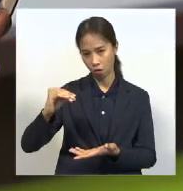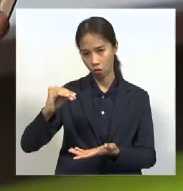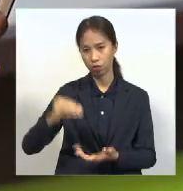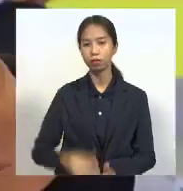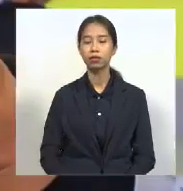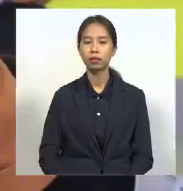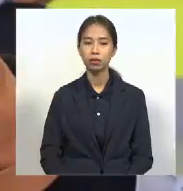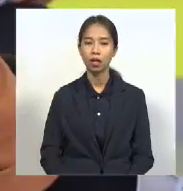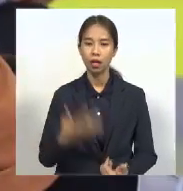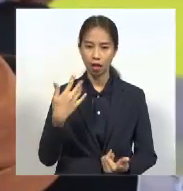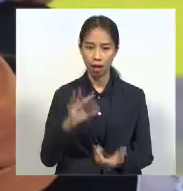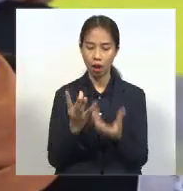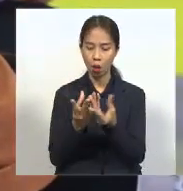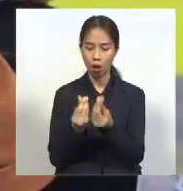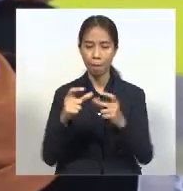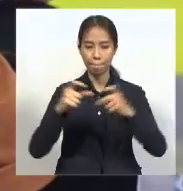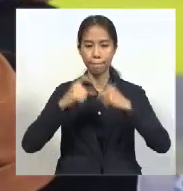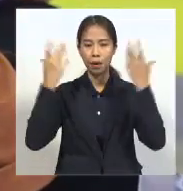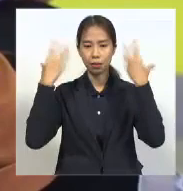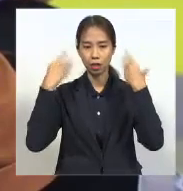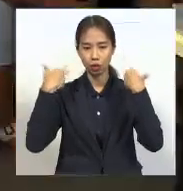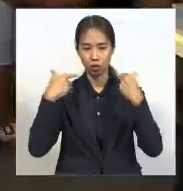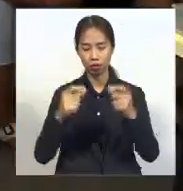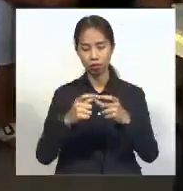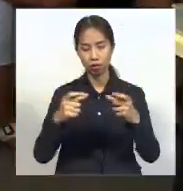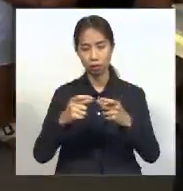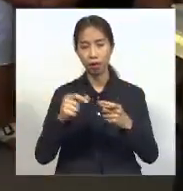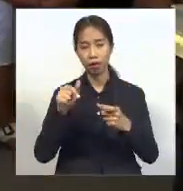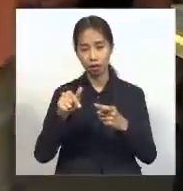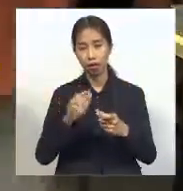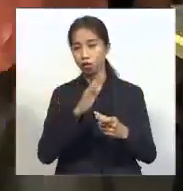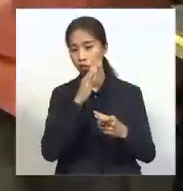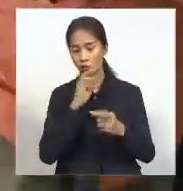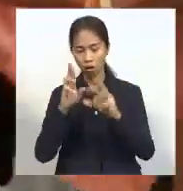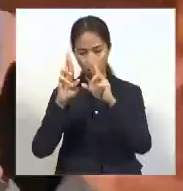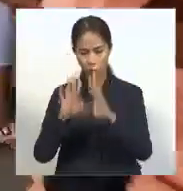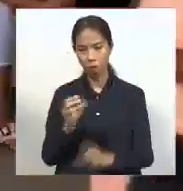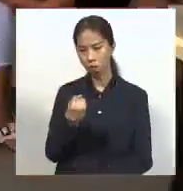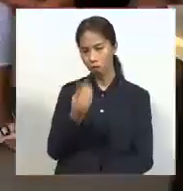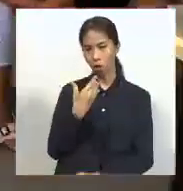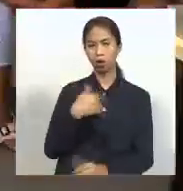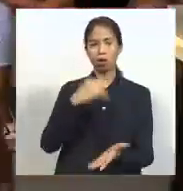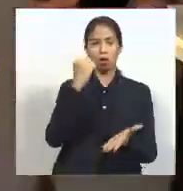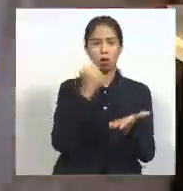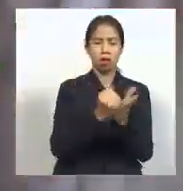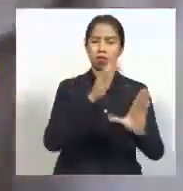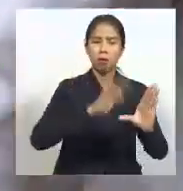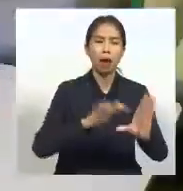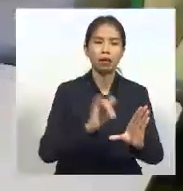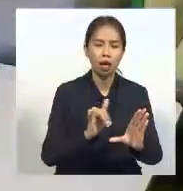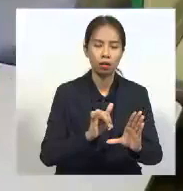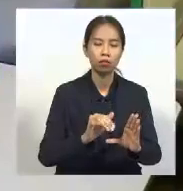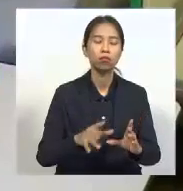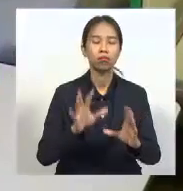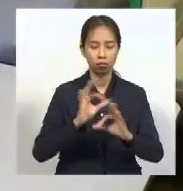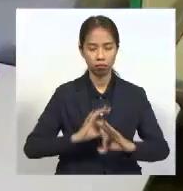นึ่งนะคะตามด้วยเลขบัตรประชาชน13หลักหากระบบแจ้งสถานะว่ายังไม่ได้ลงทะเบียนยืนยันตัวตน